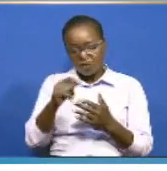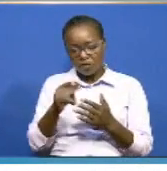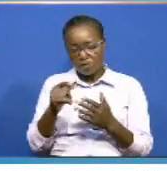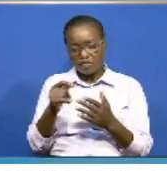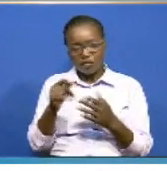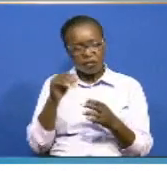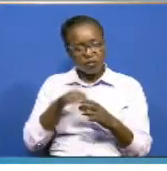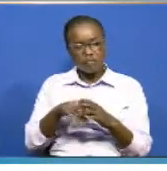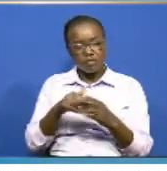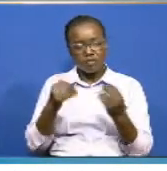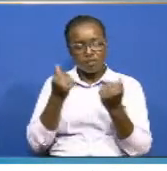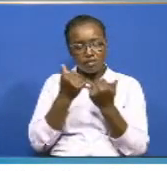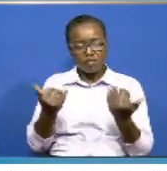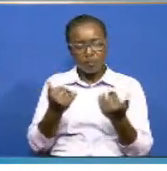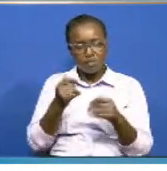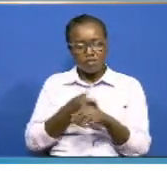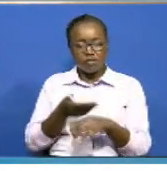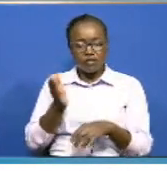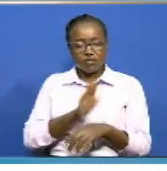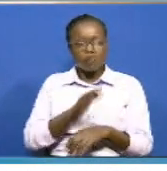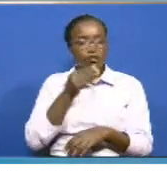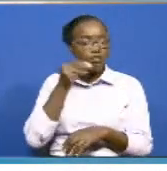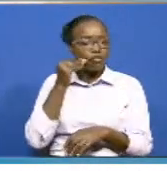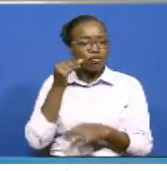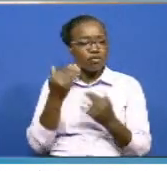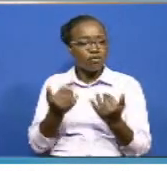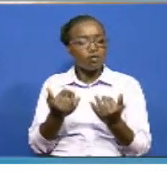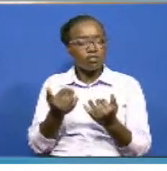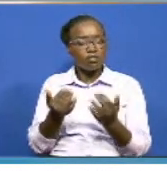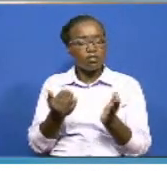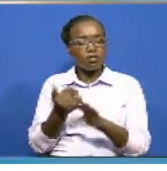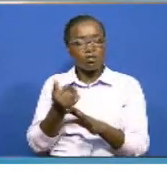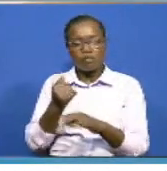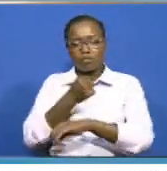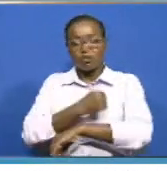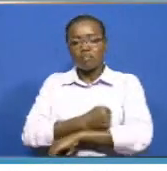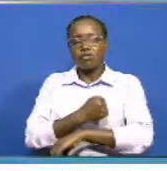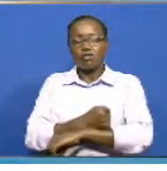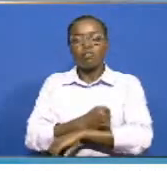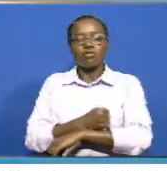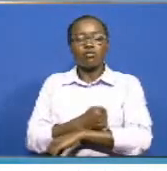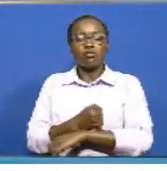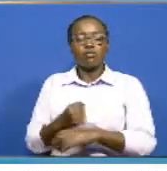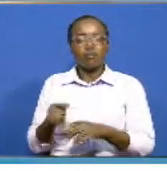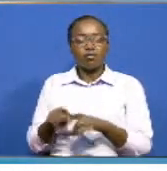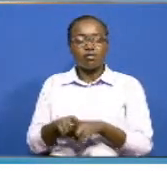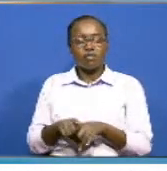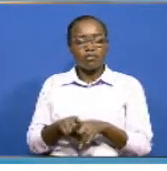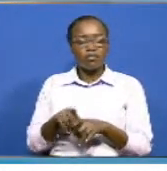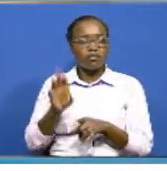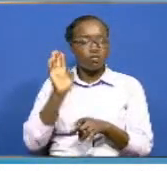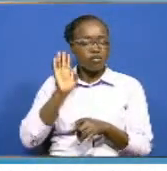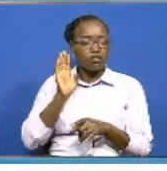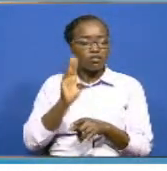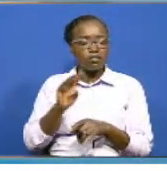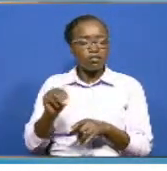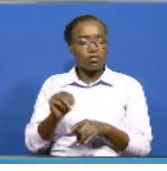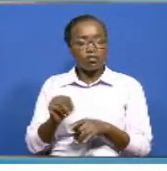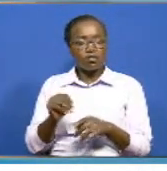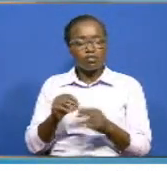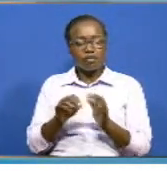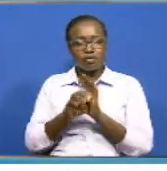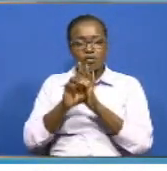miongoni mwa wanafunzi, hasa walipokuwa nyumbani, na sasa hivi ambapo wameelekea shuleni bado tunasikia visa. Kwa mfano, kuna wale wanafunzi ambao